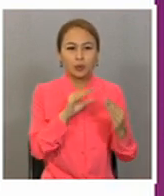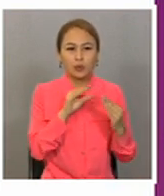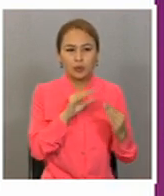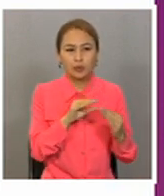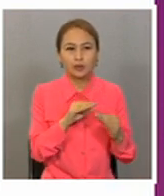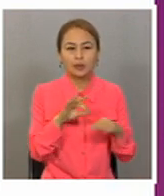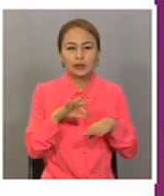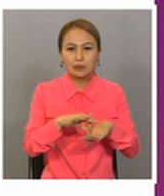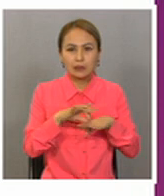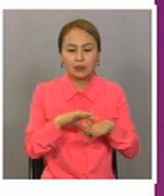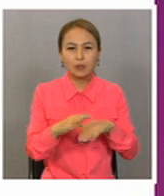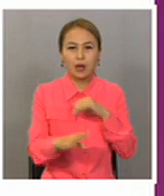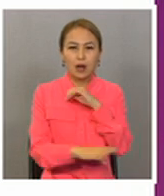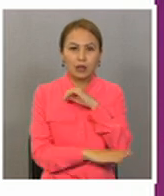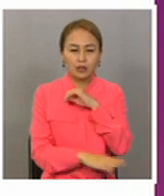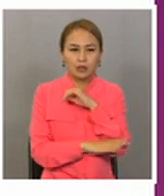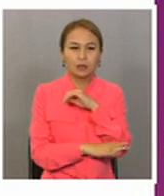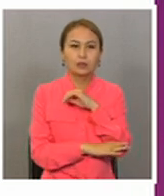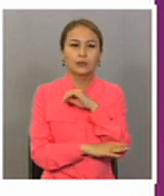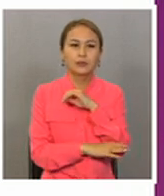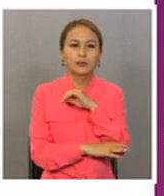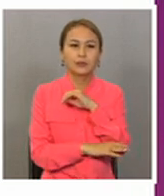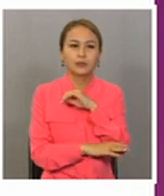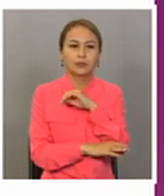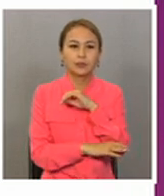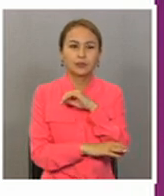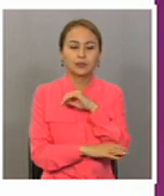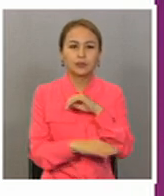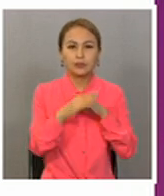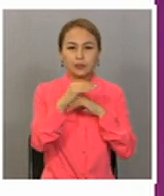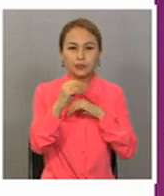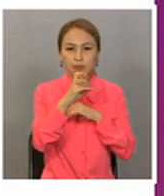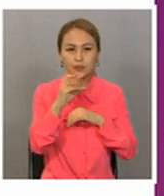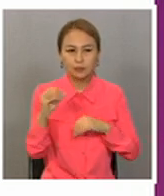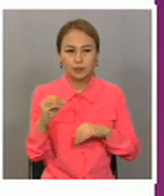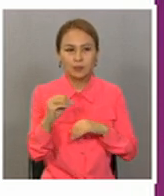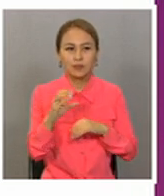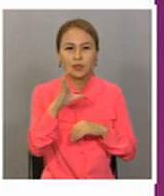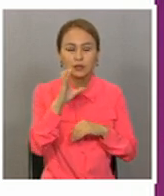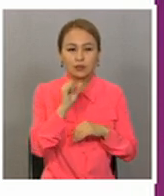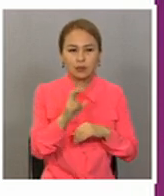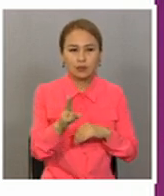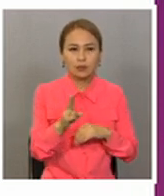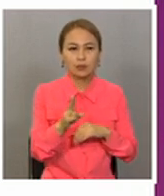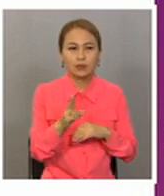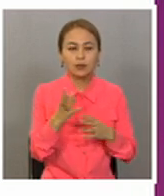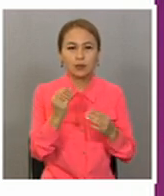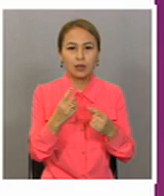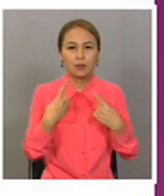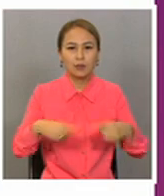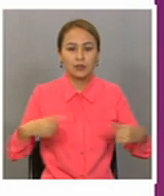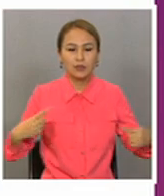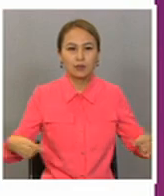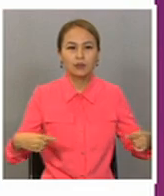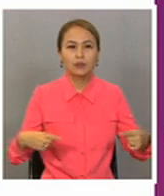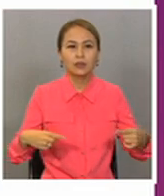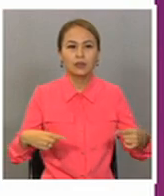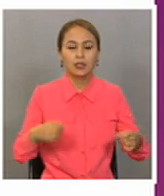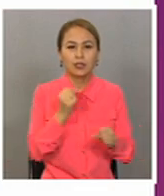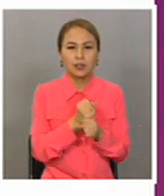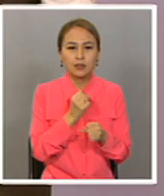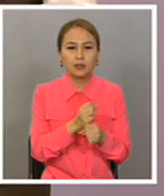тері мен ағаштан ыдыстар, жебе, пышақтар, тағы басқа заттар